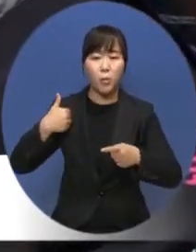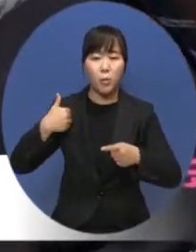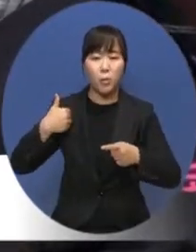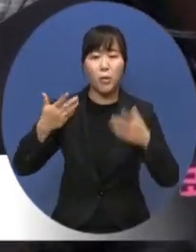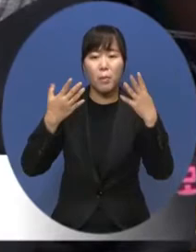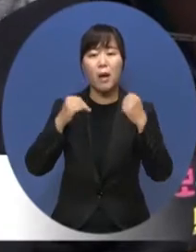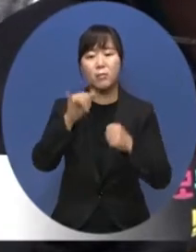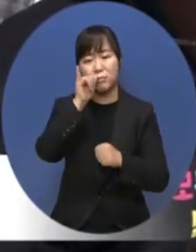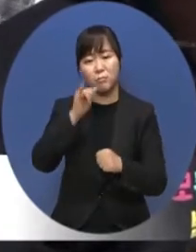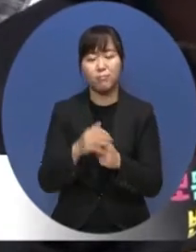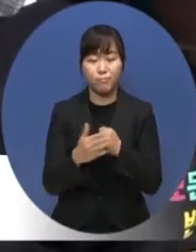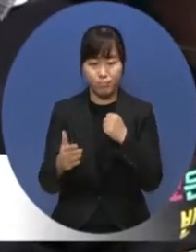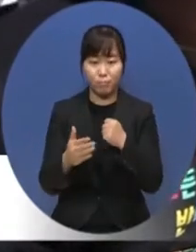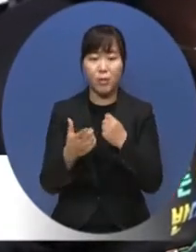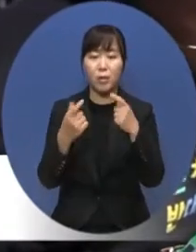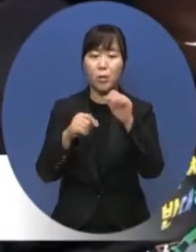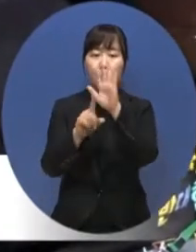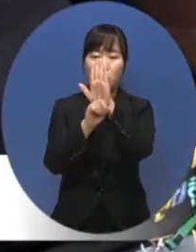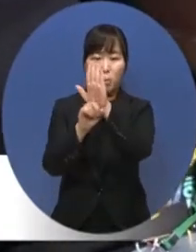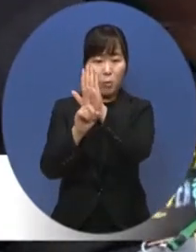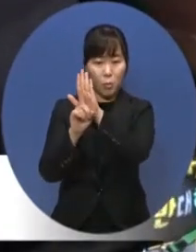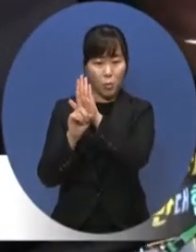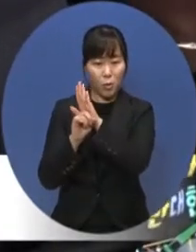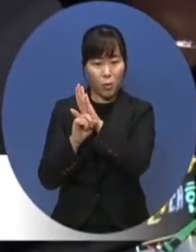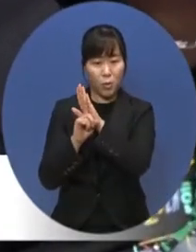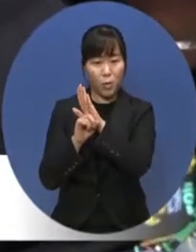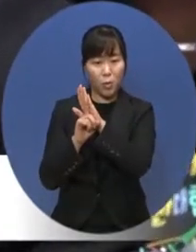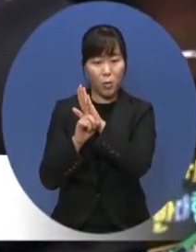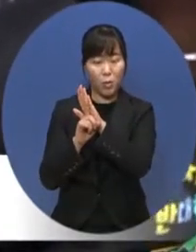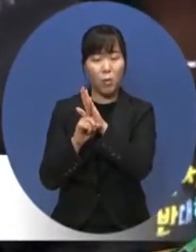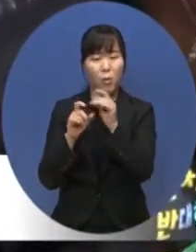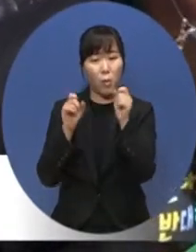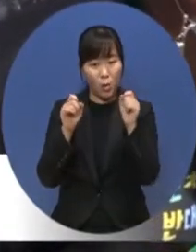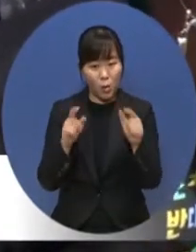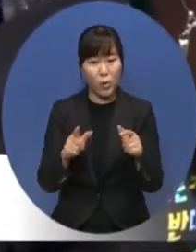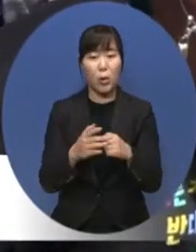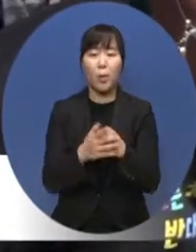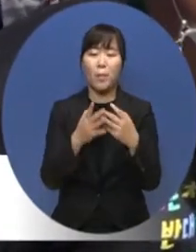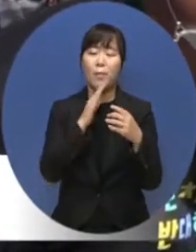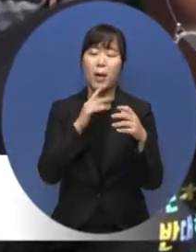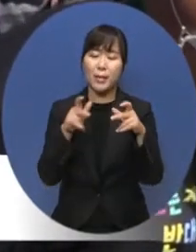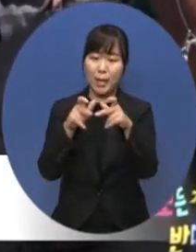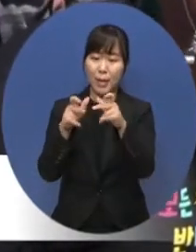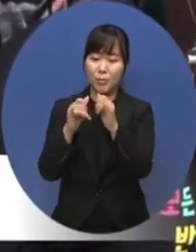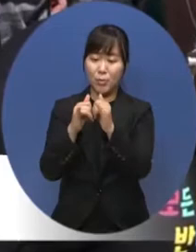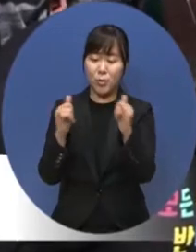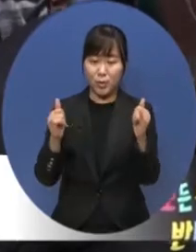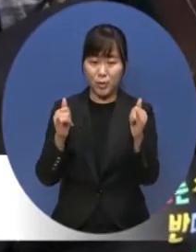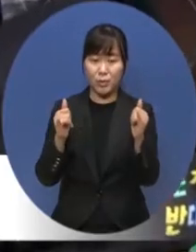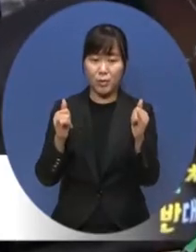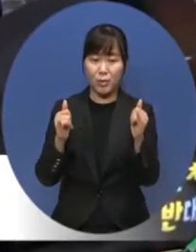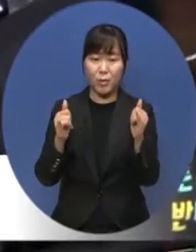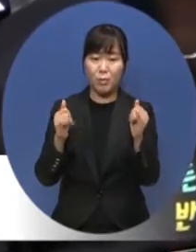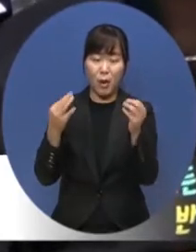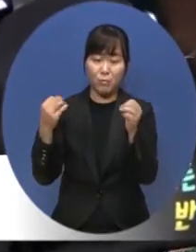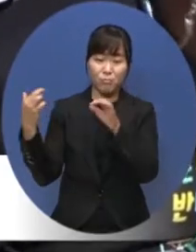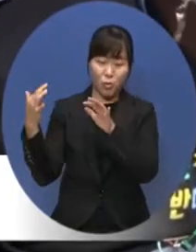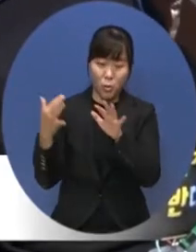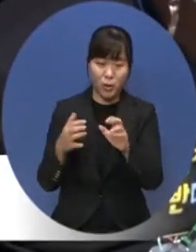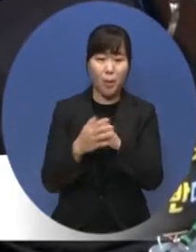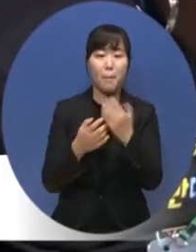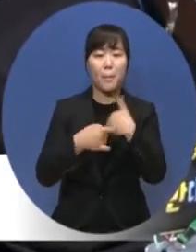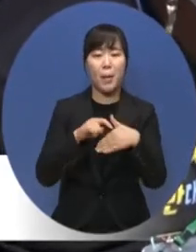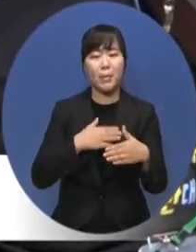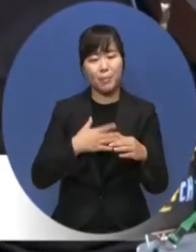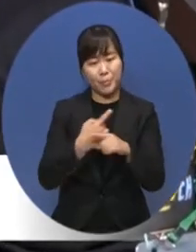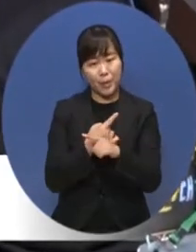경우가 너무 많아요. 그래서 이번 계기로 인해 가지고 많은 장애를 가진 분들이 이런 곳에 와서 마음의